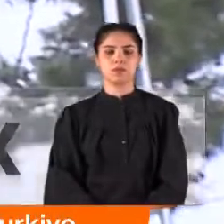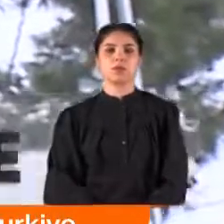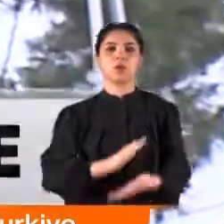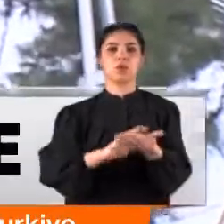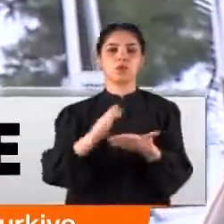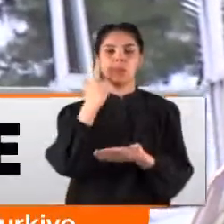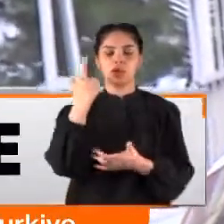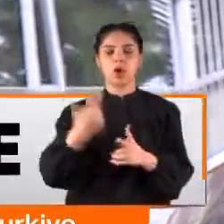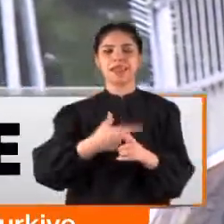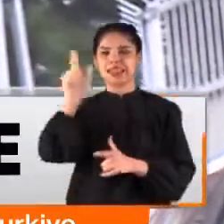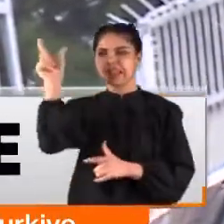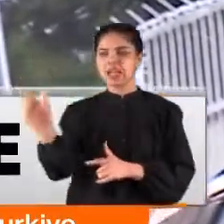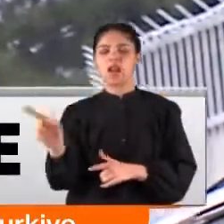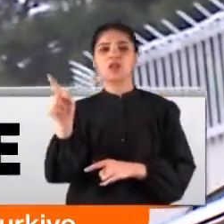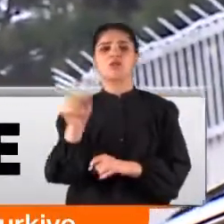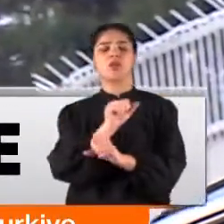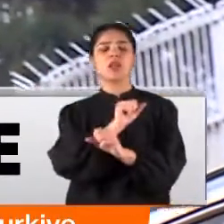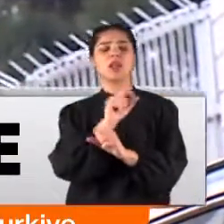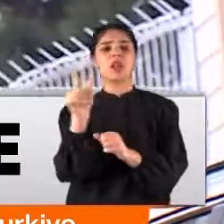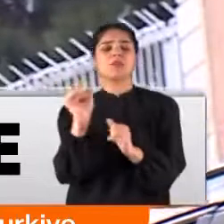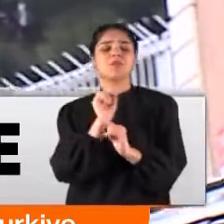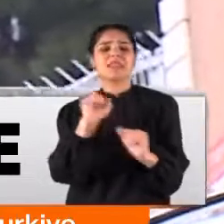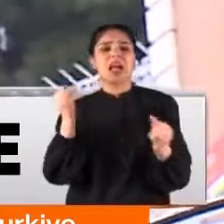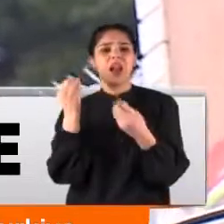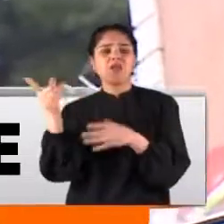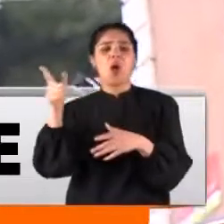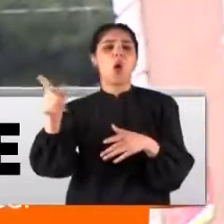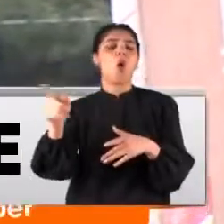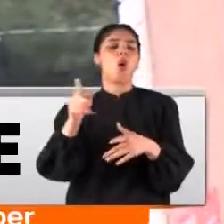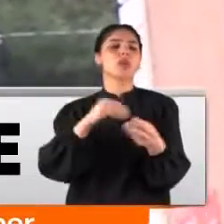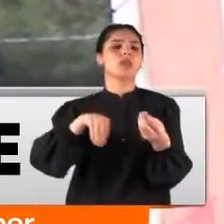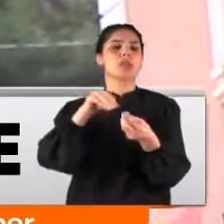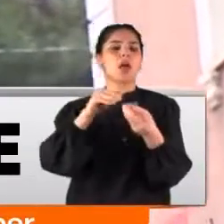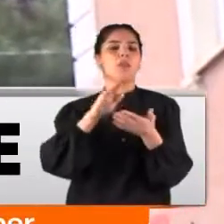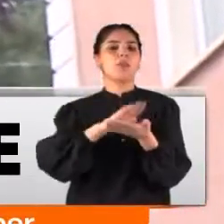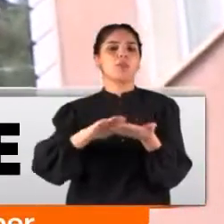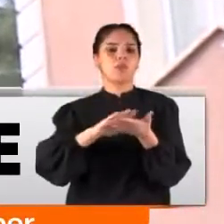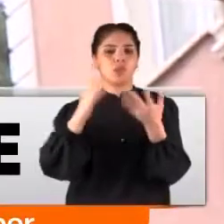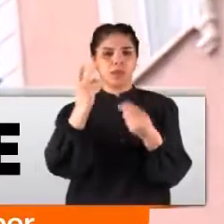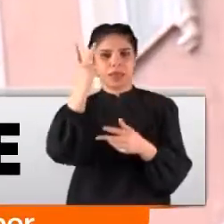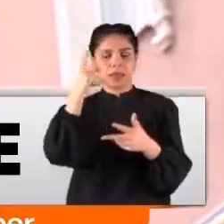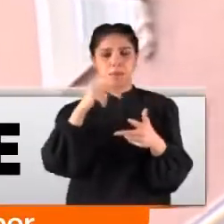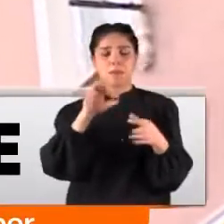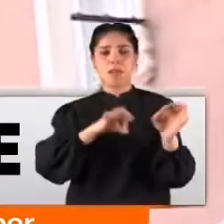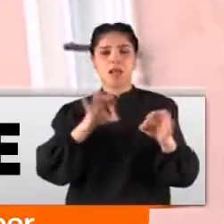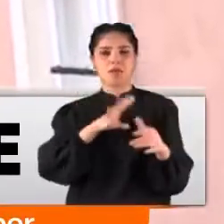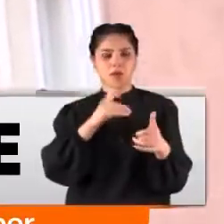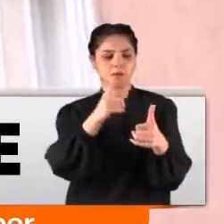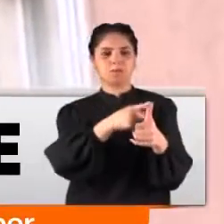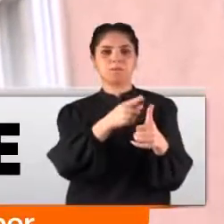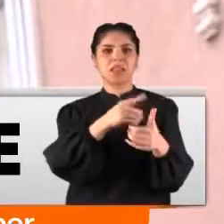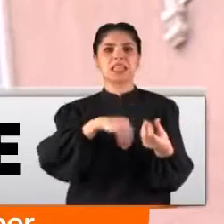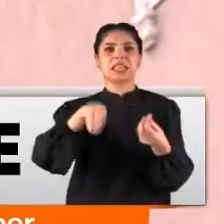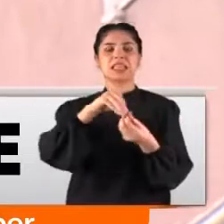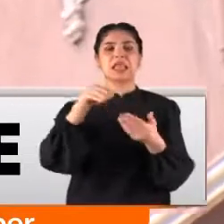Düzenlemeyle kiracıların belini büken o fahiş artışlarının önüne geçilmiş olacak. Bunun için düzenlemede iki plan var. Birincisi zam